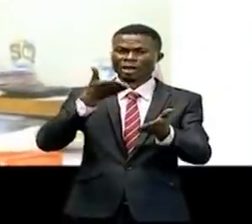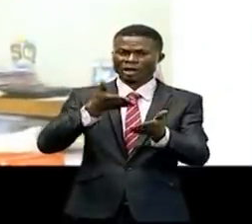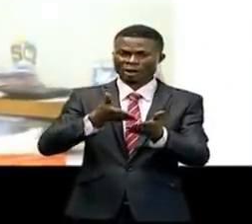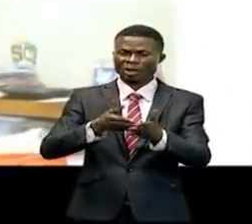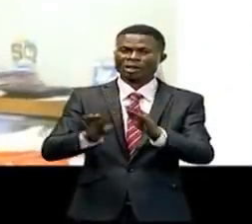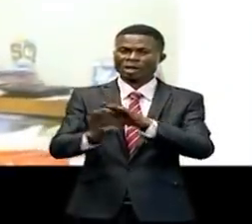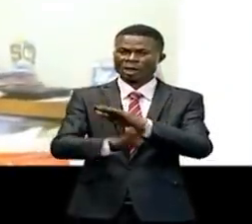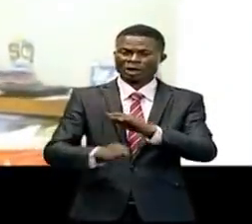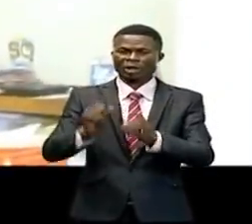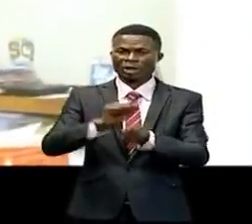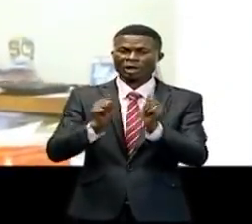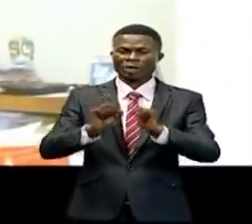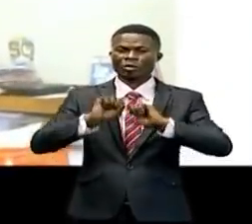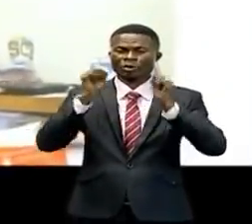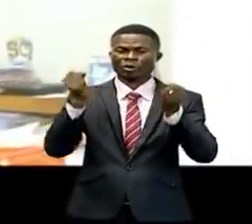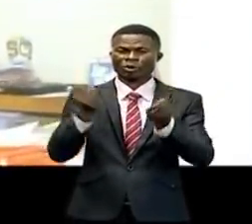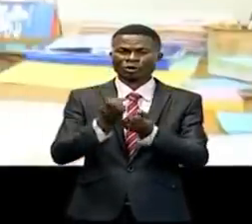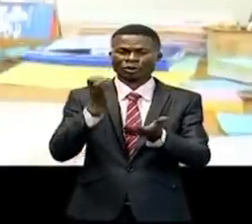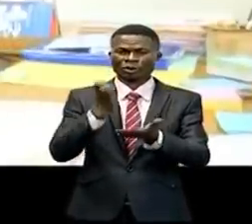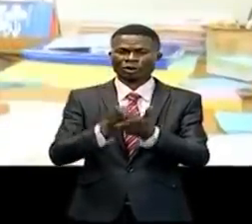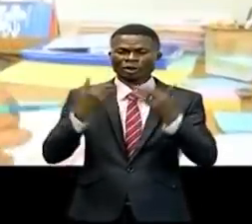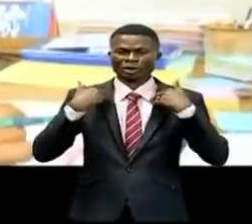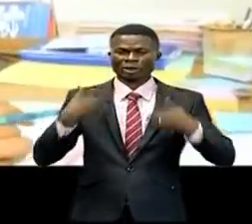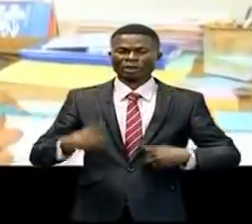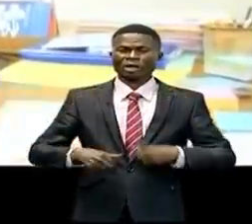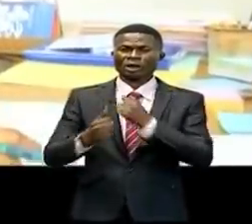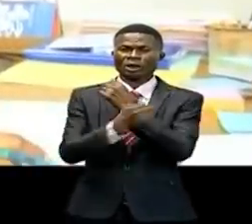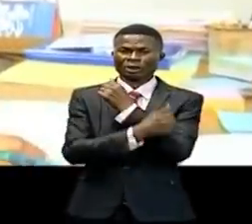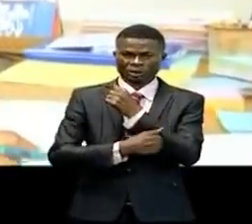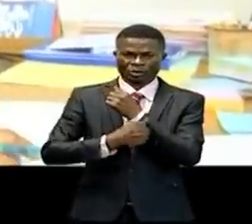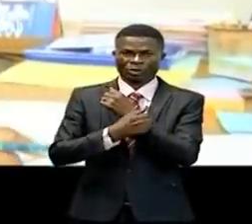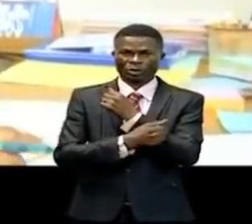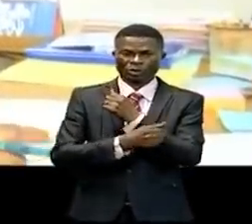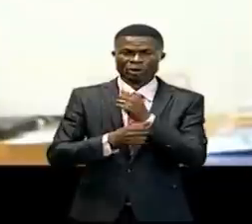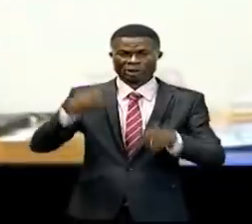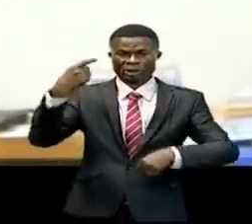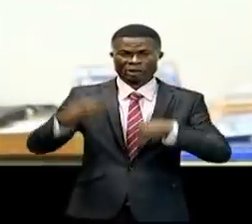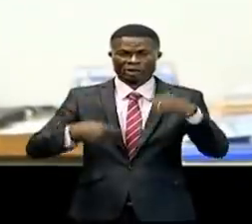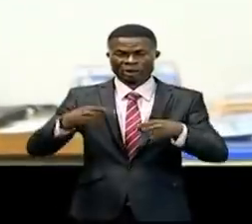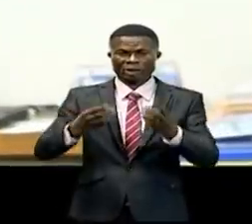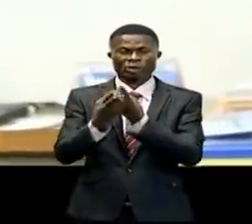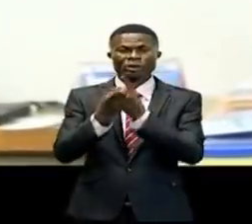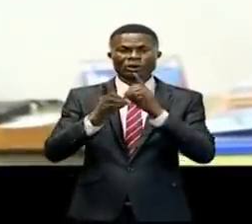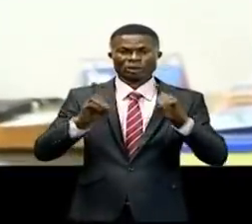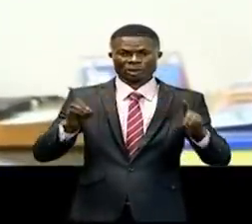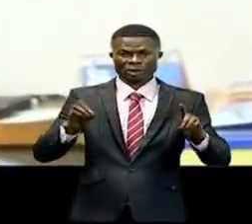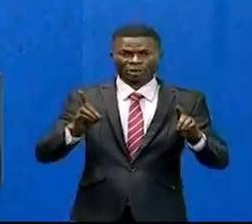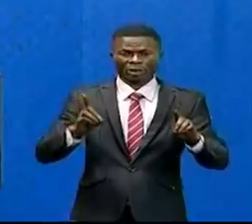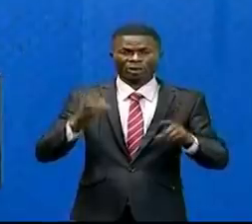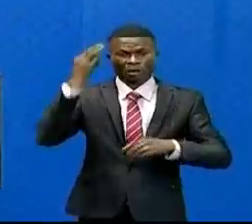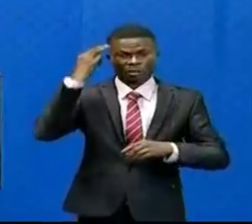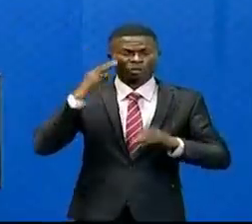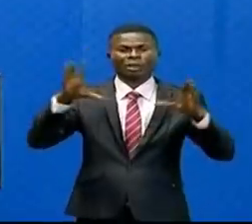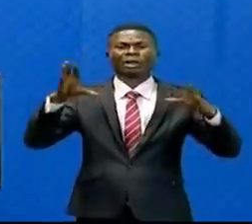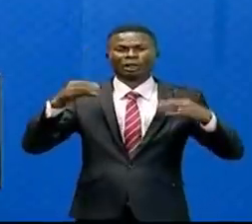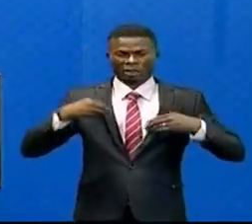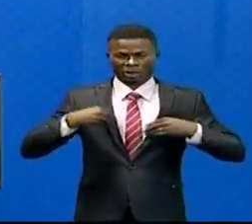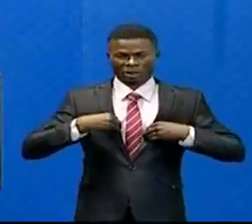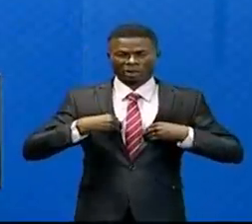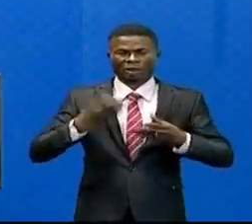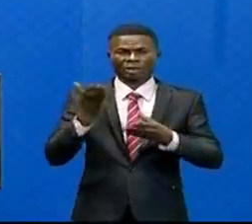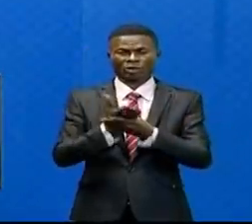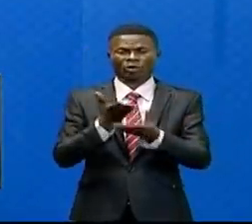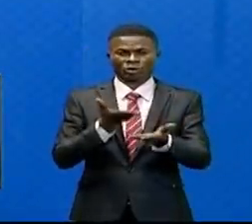la situation socio-démographique et sanitaire du pays. Après débat et délibération, le Conseil a adopté ces